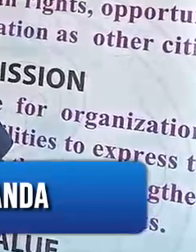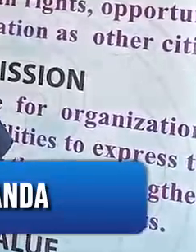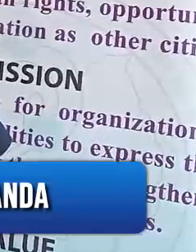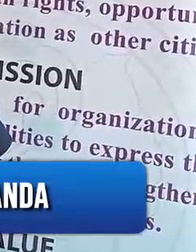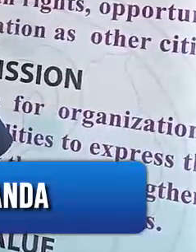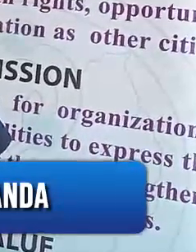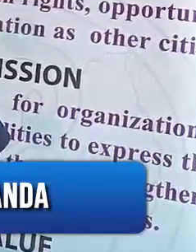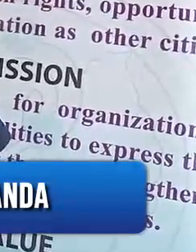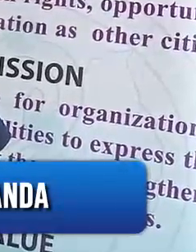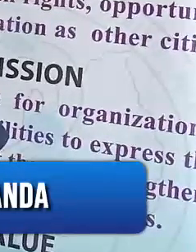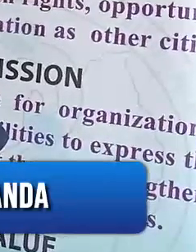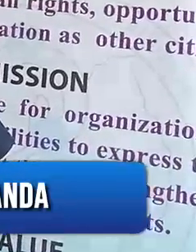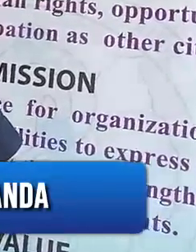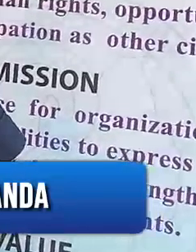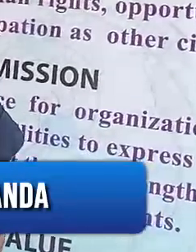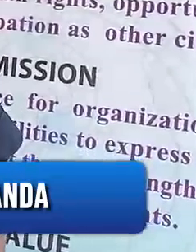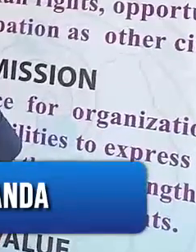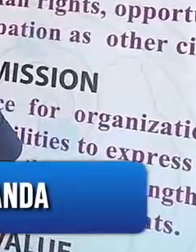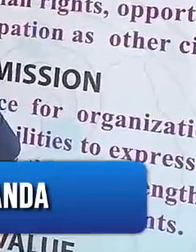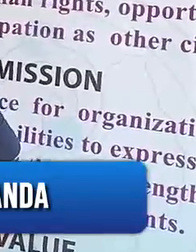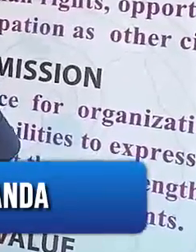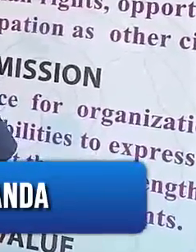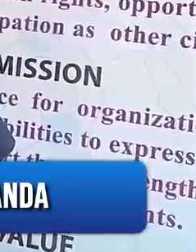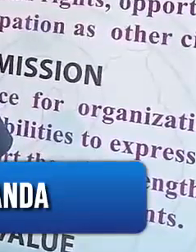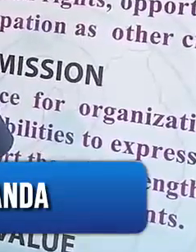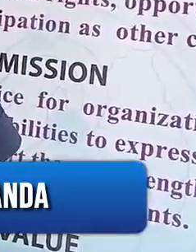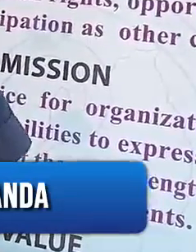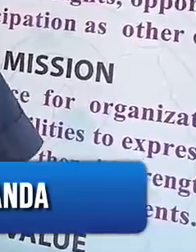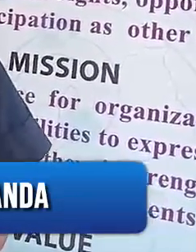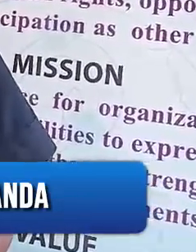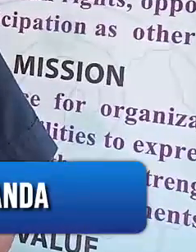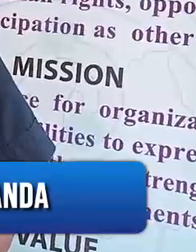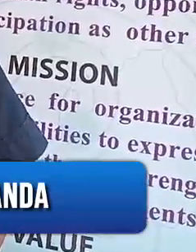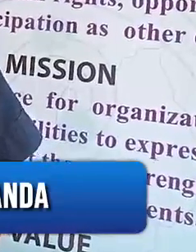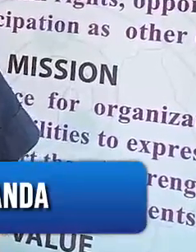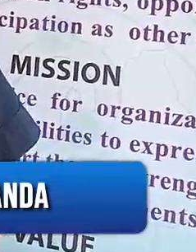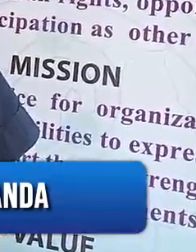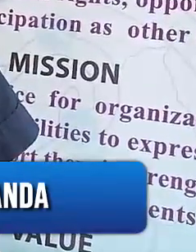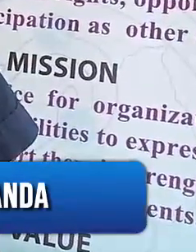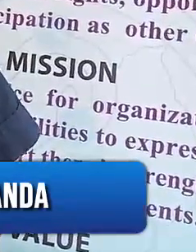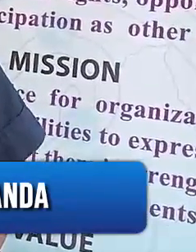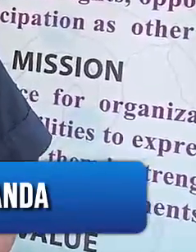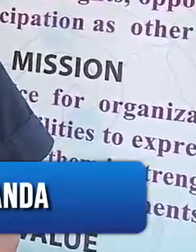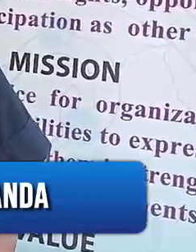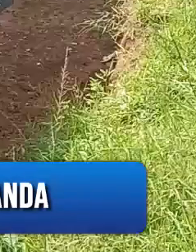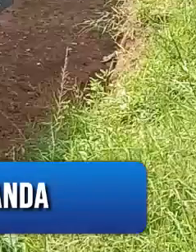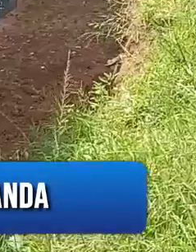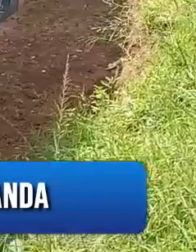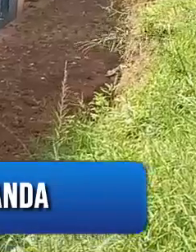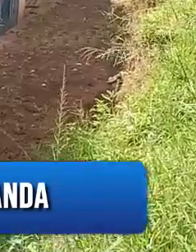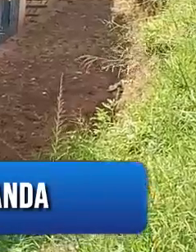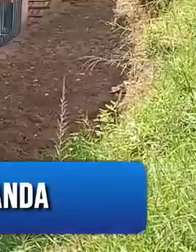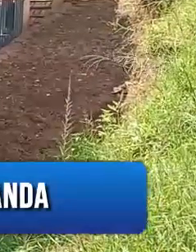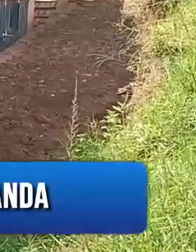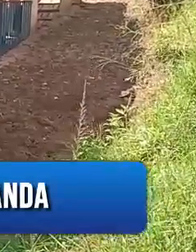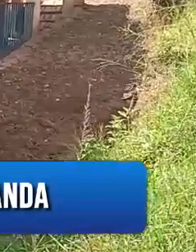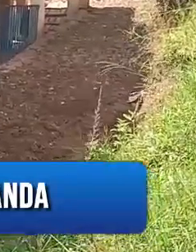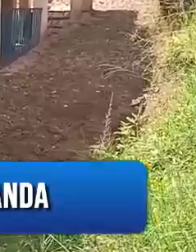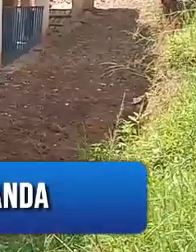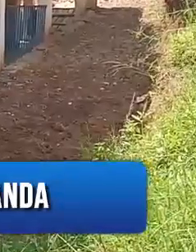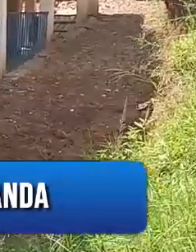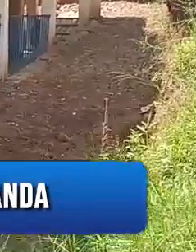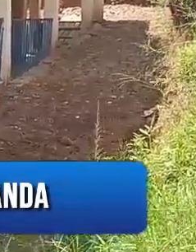bigende bihinduka buhoro buhoro kandi turashima ko abenshi bagenda batera intambwe mu kubyumva. Nubwo hirya no hino